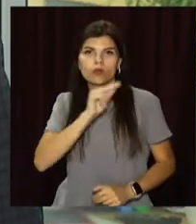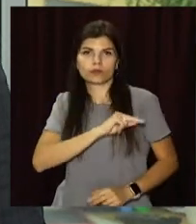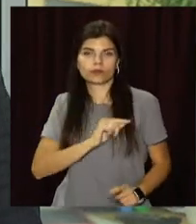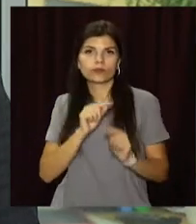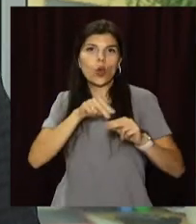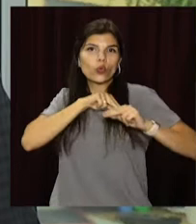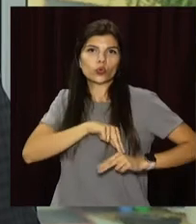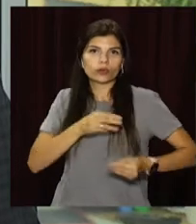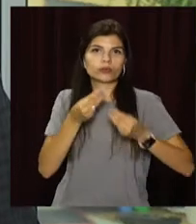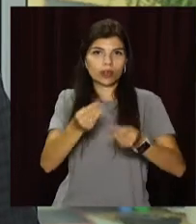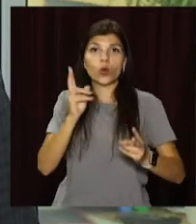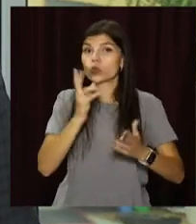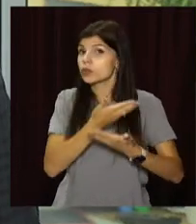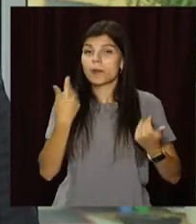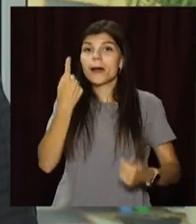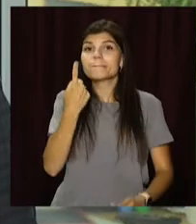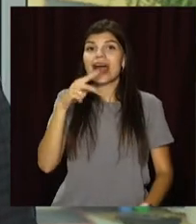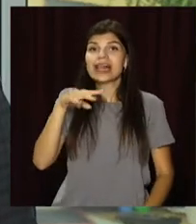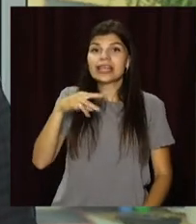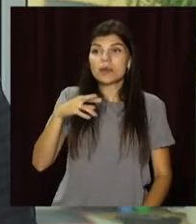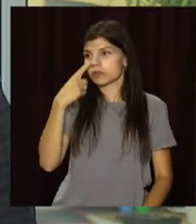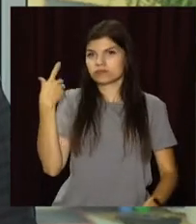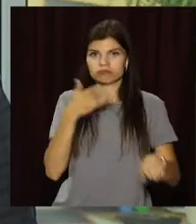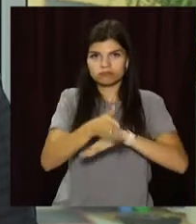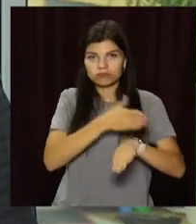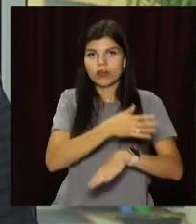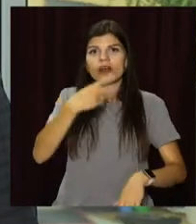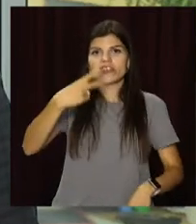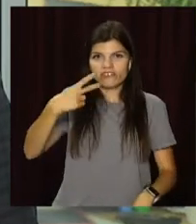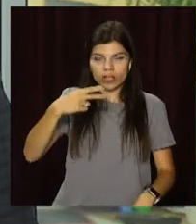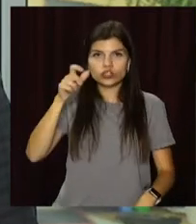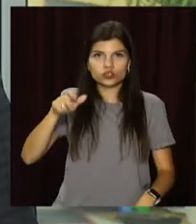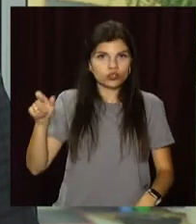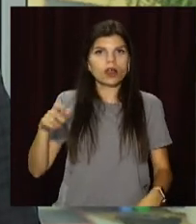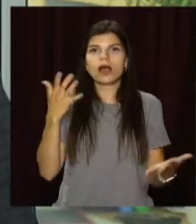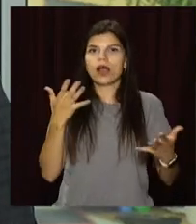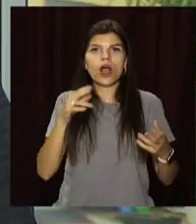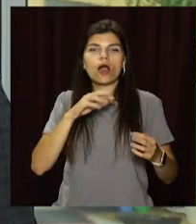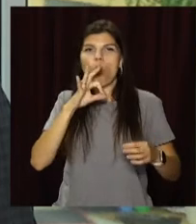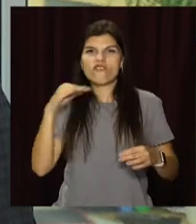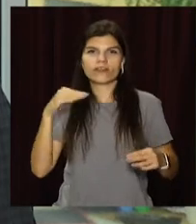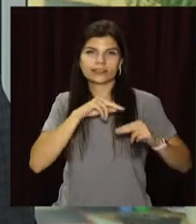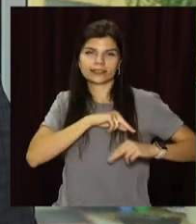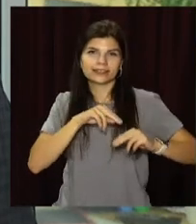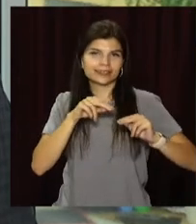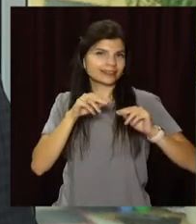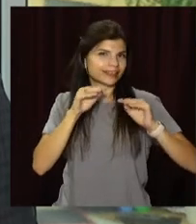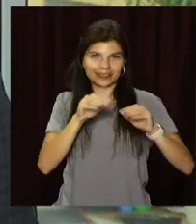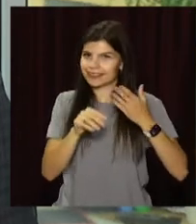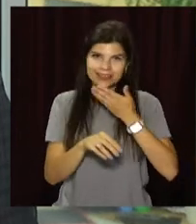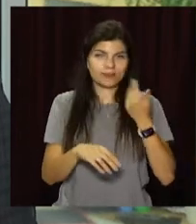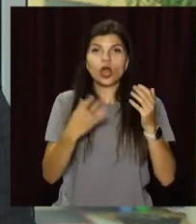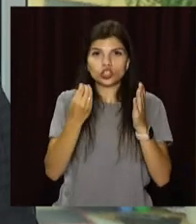працівників. Такі рейди з 1 липня. Наразі виявили 20 неоформлених працівників. Ще сотня під підозрою. Нині